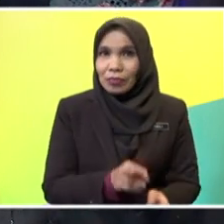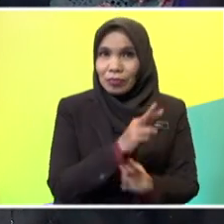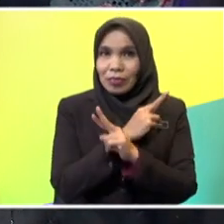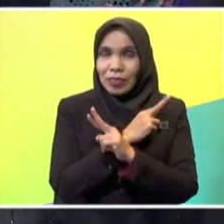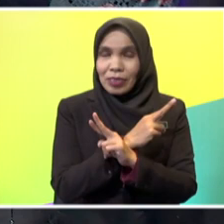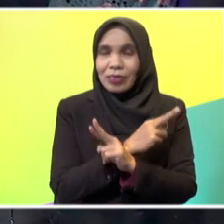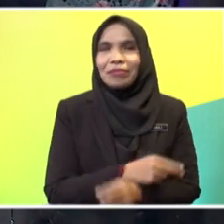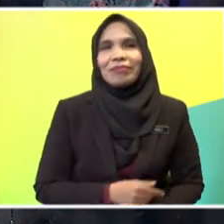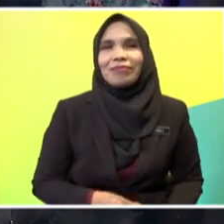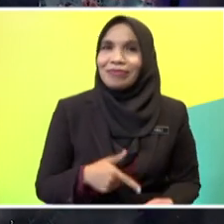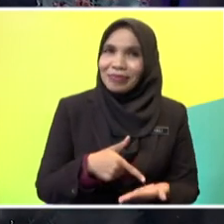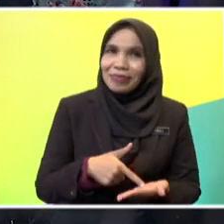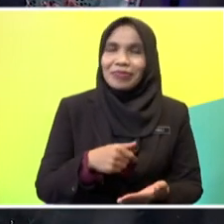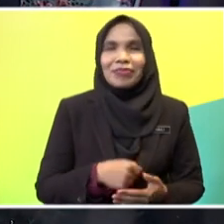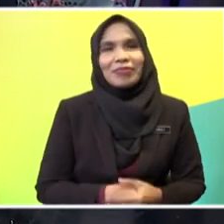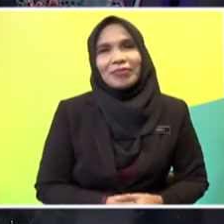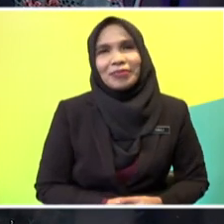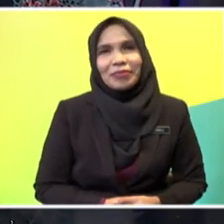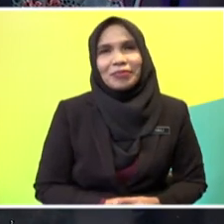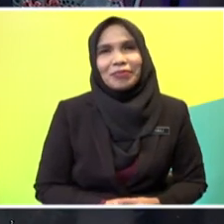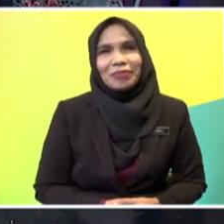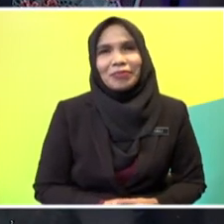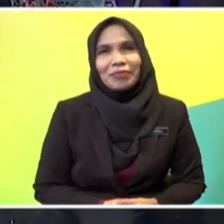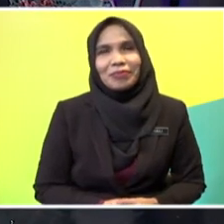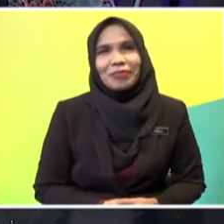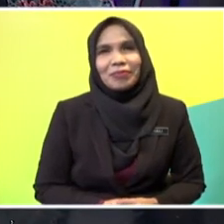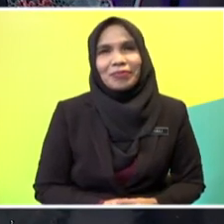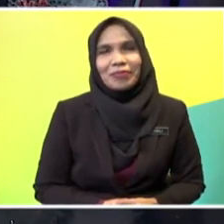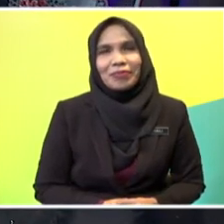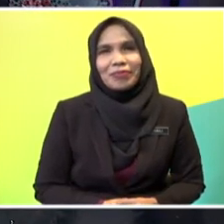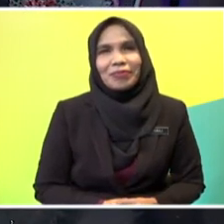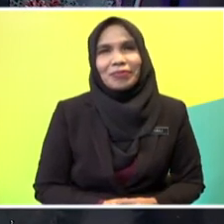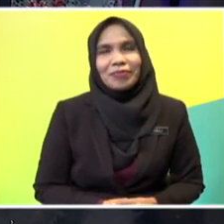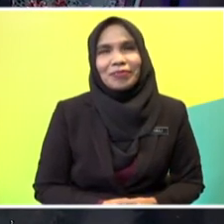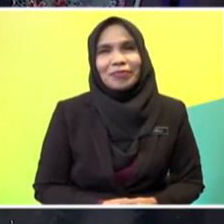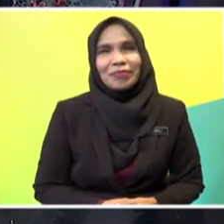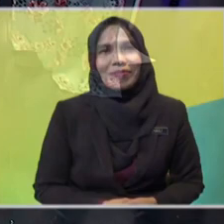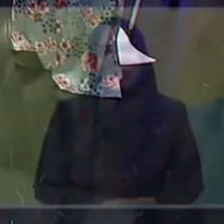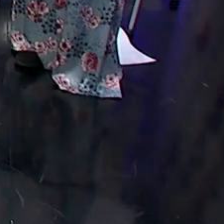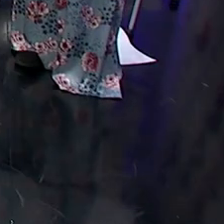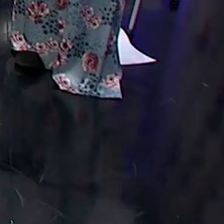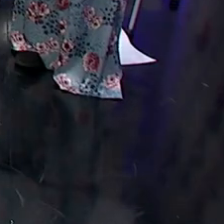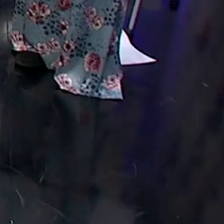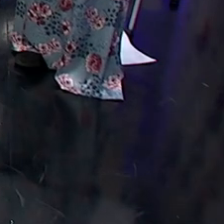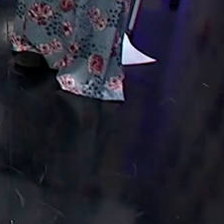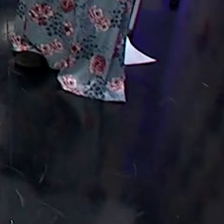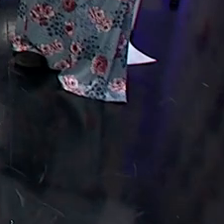lagi banyak aktiviti yang kami nak kongsikan bersama murid-murid dalam Didik TV KPM. Selepas ini.